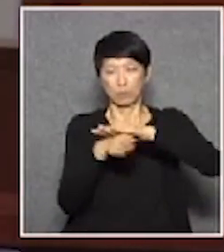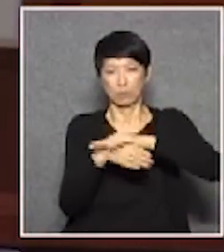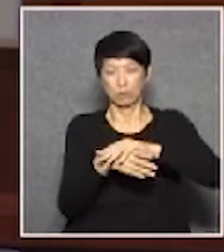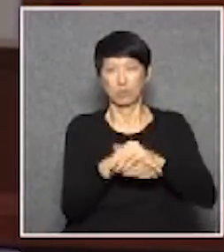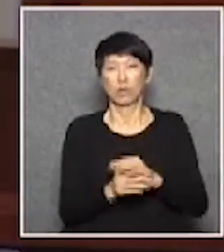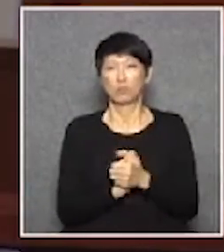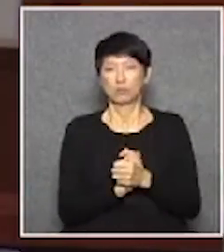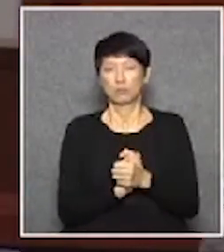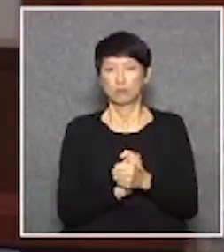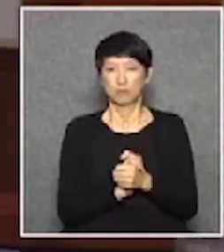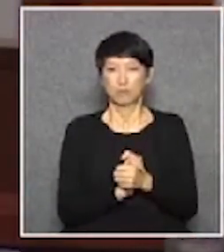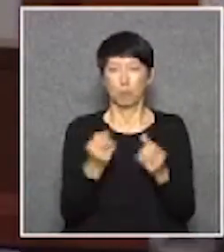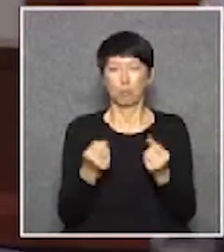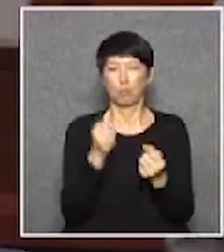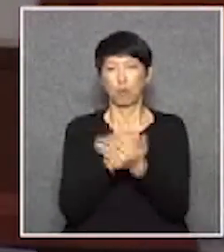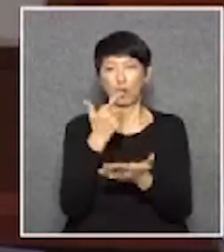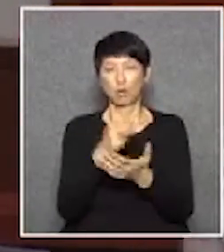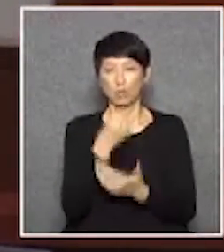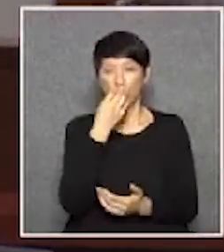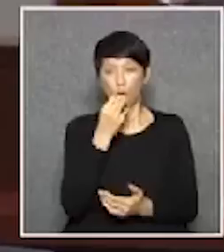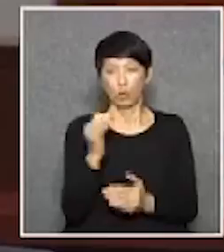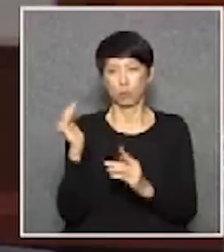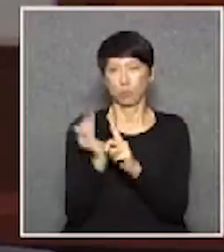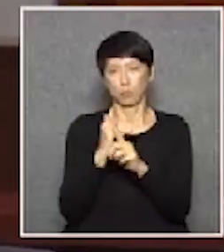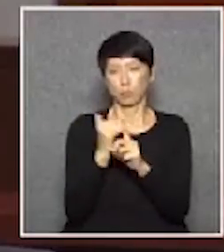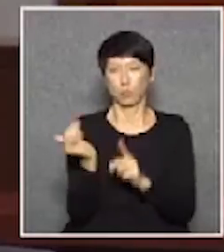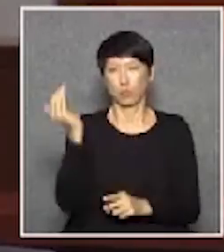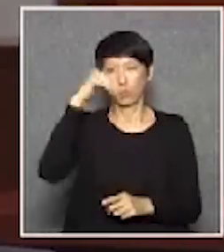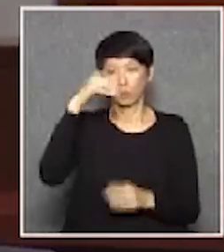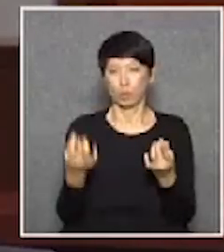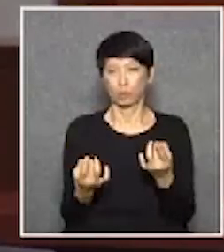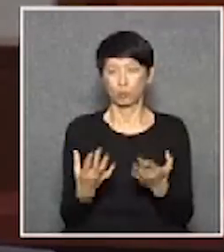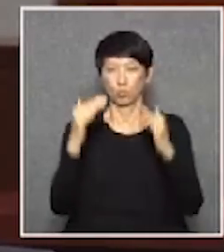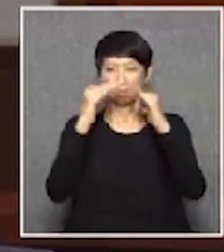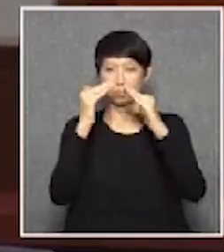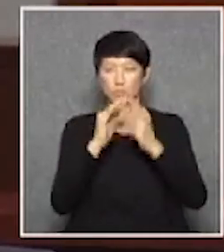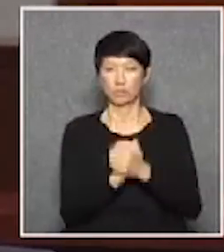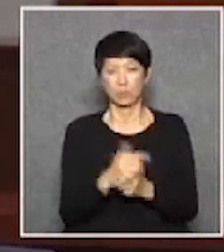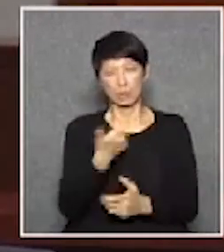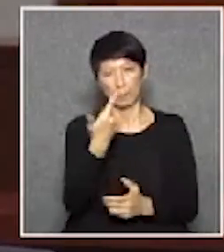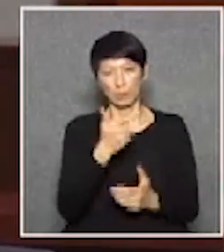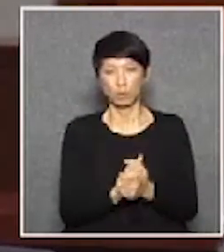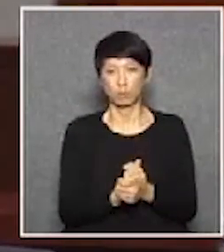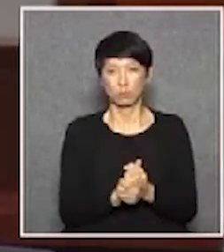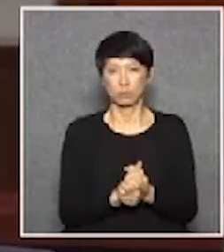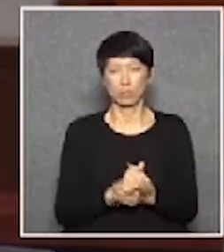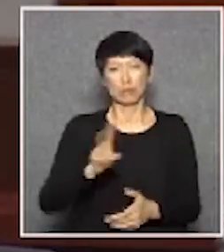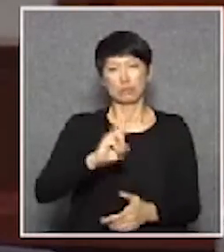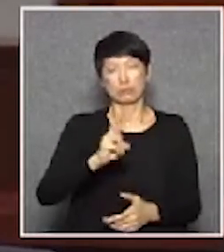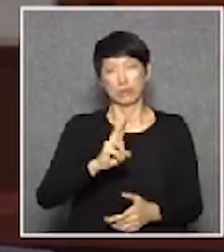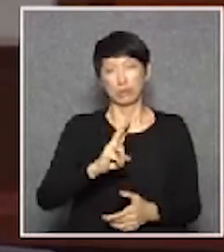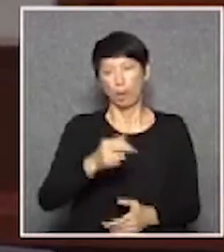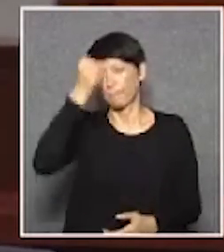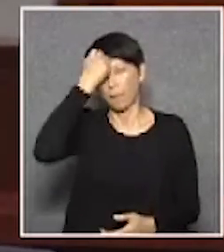农屋和劏房，香港半山区或者豪宅的空置单位是吧这么多，那是不是又是不切实际和